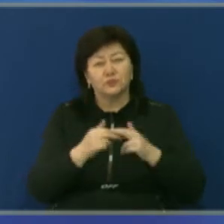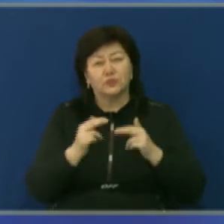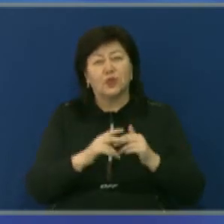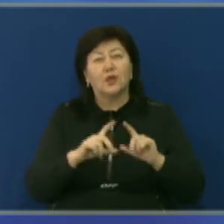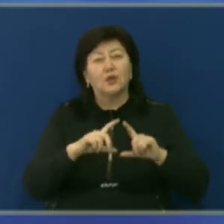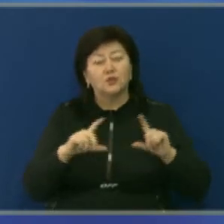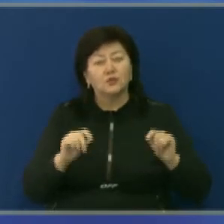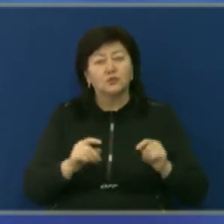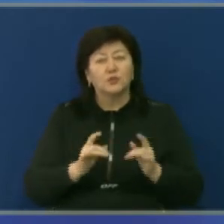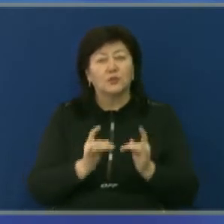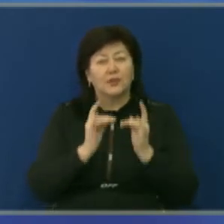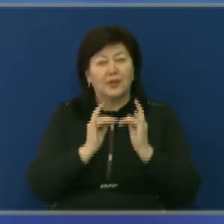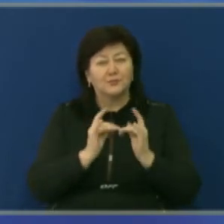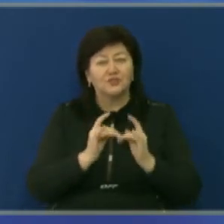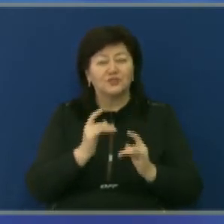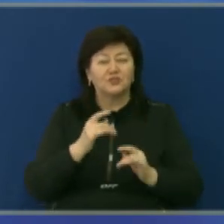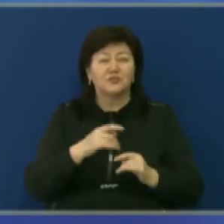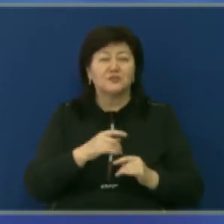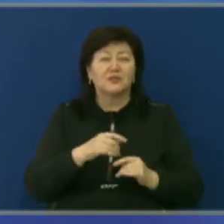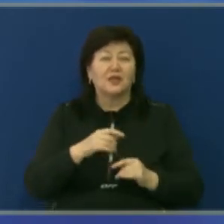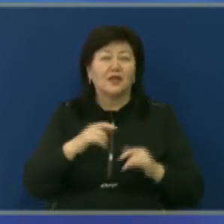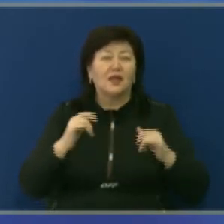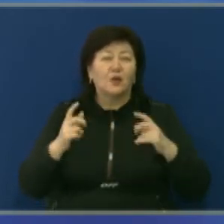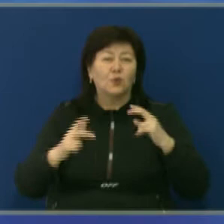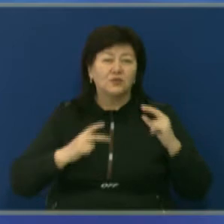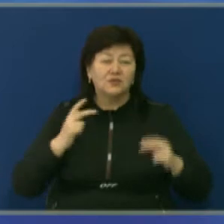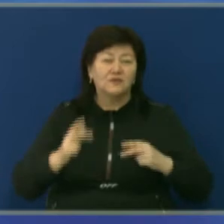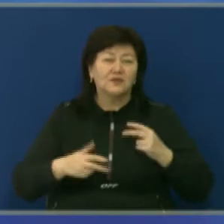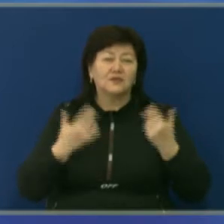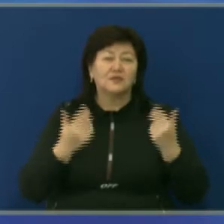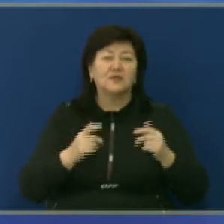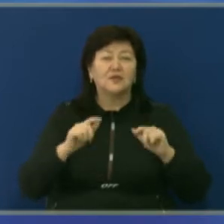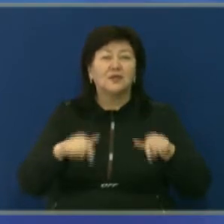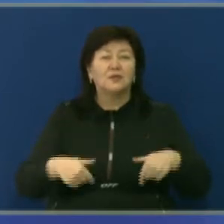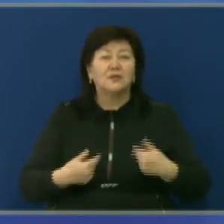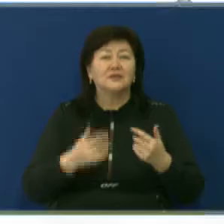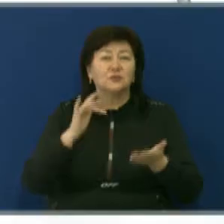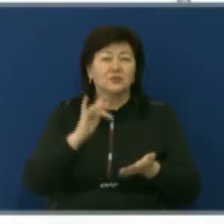общежития университета и строительство реабилитационного центра на 150 мест.